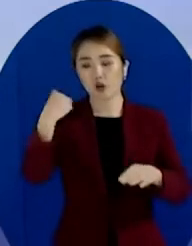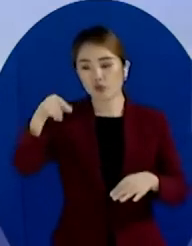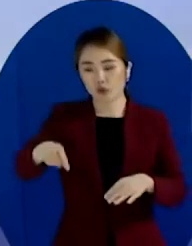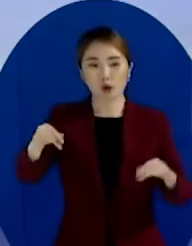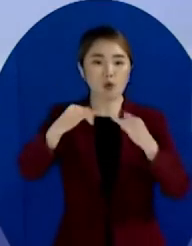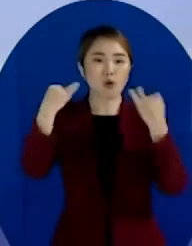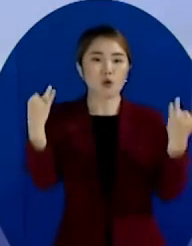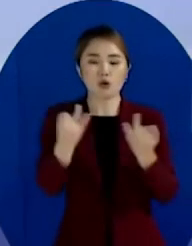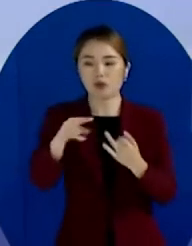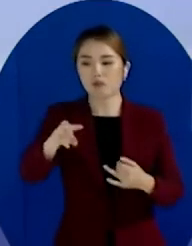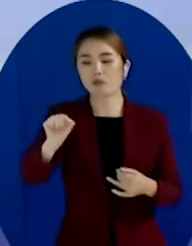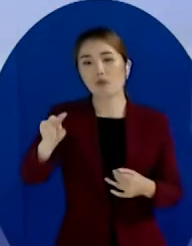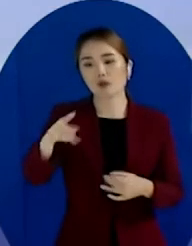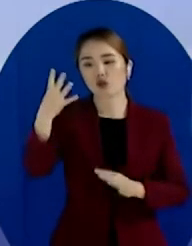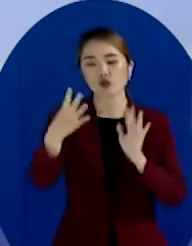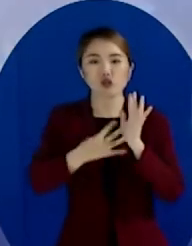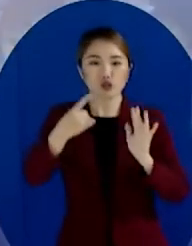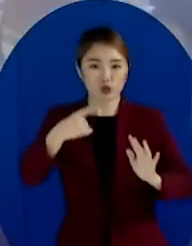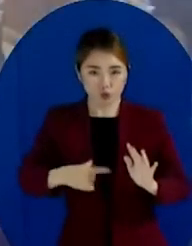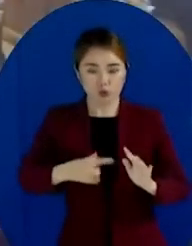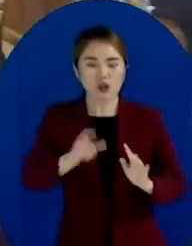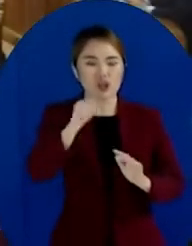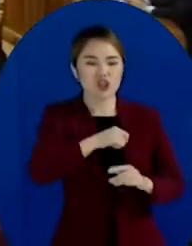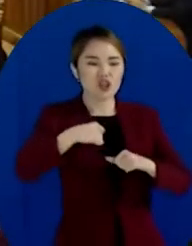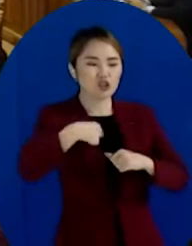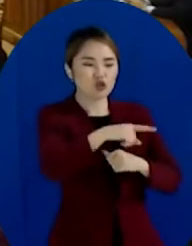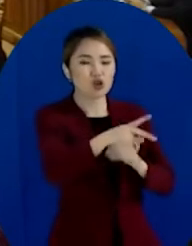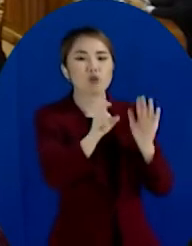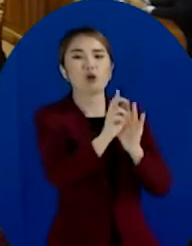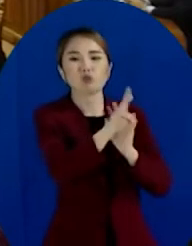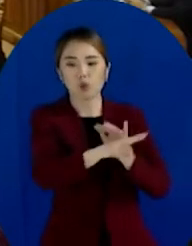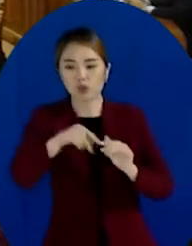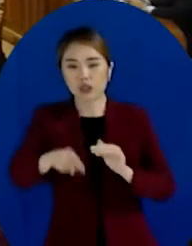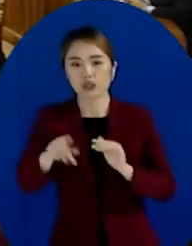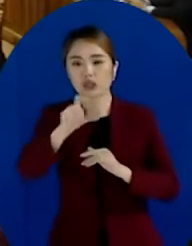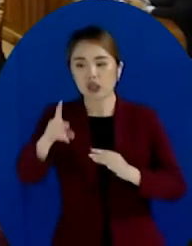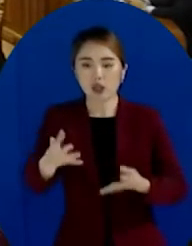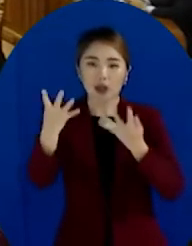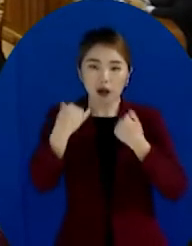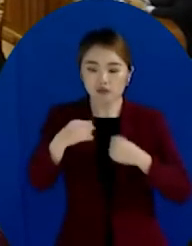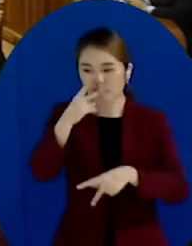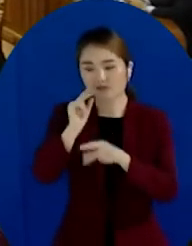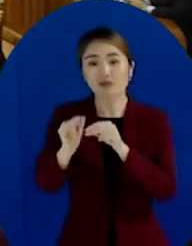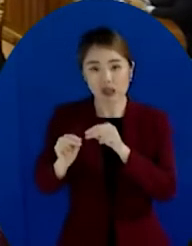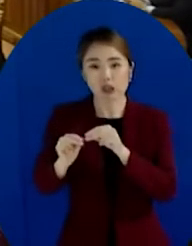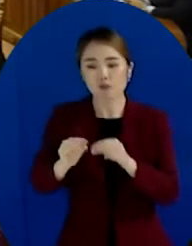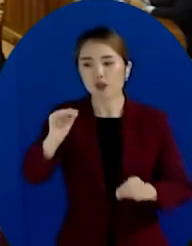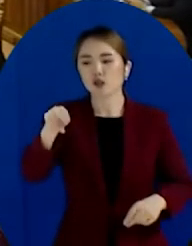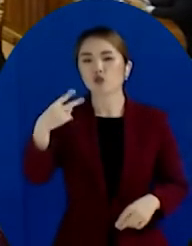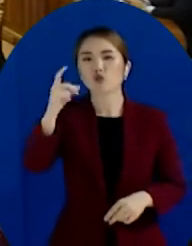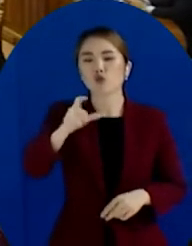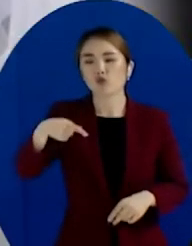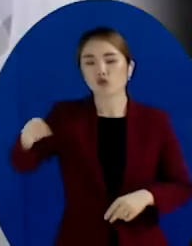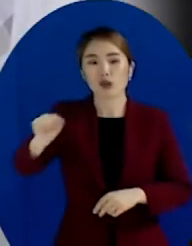парламентод Монгол Ардын намын бүлгийн 49 гишүүн олон нийтийн боломжийг хулгайлж жидүүгийн сангаас зээл авсан хэрэгт нэр олбогцсон. Жидүүчин